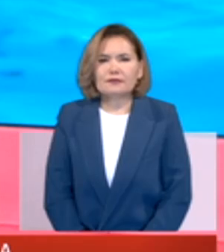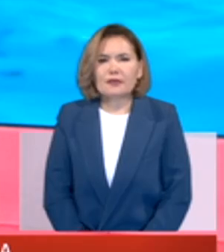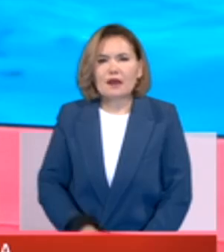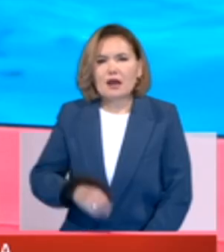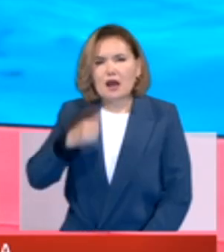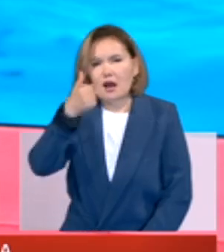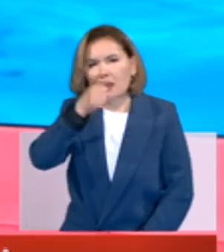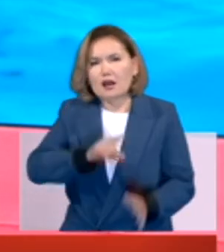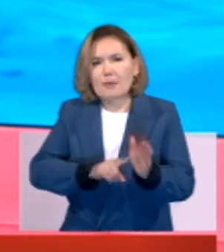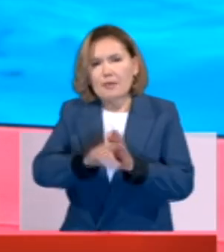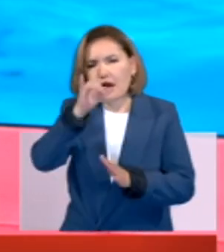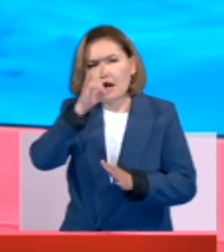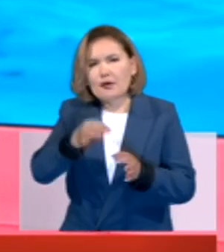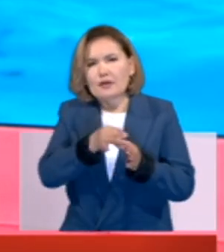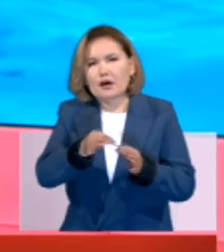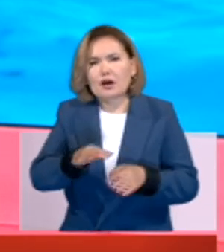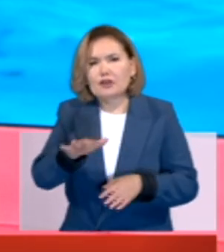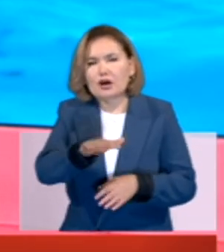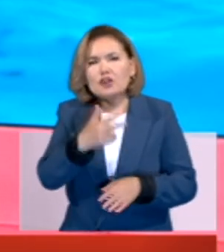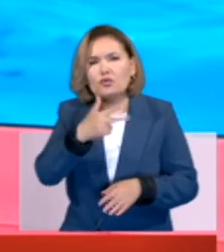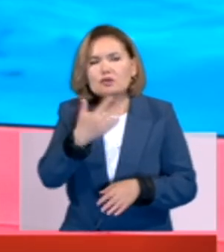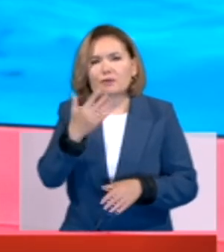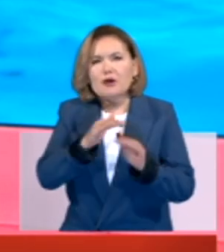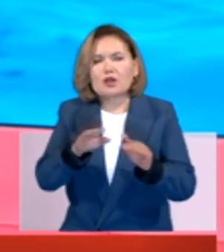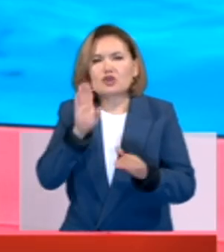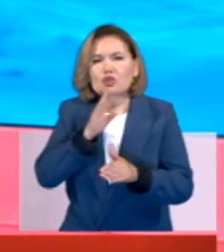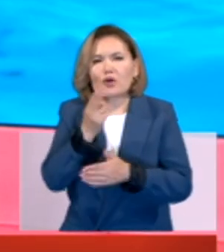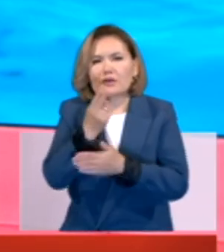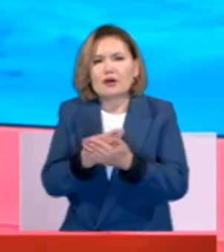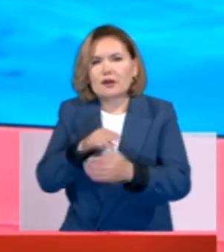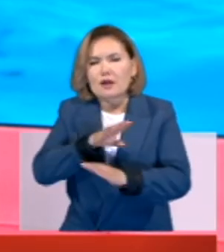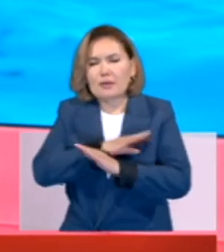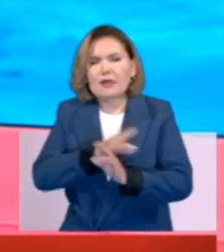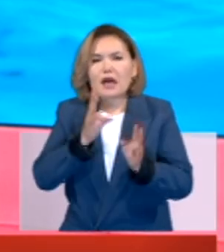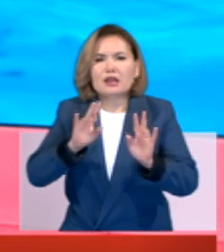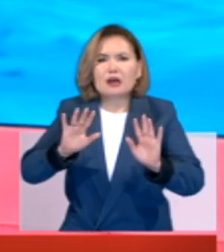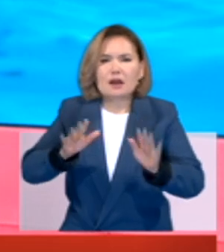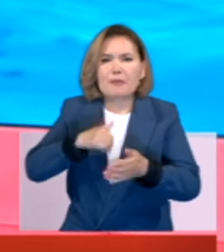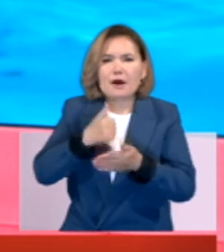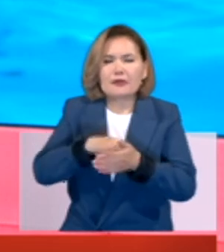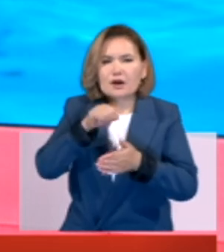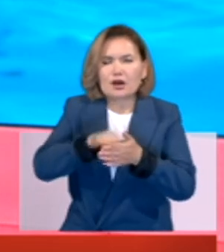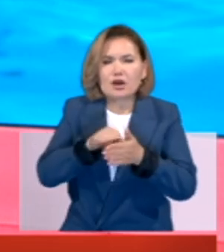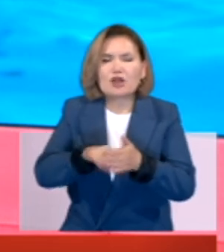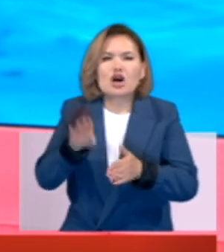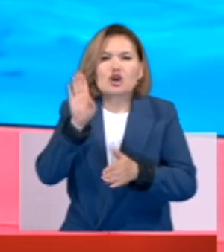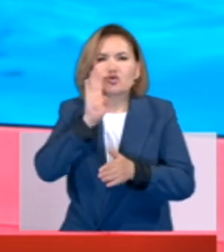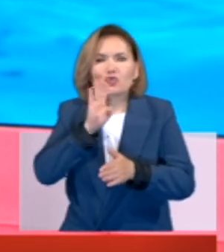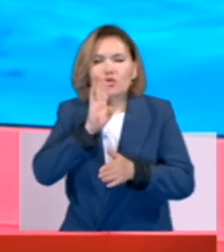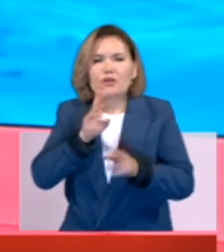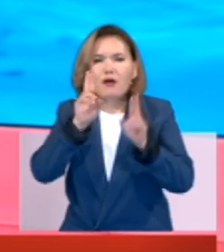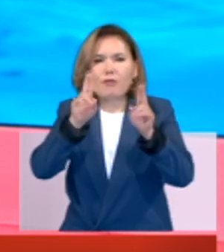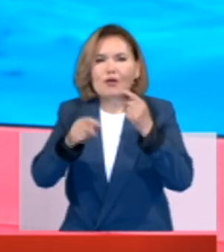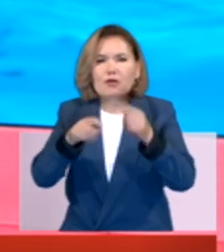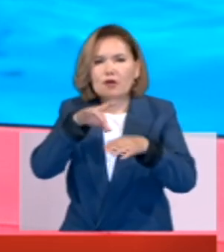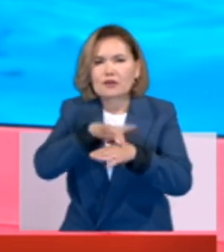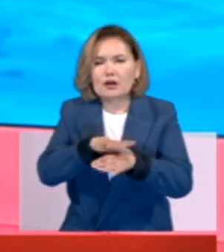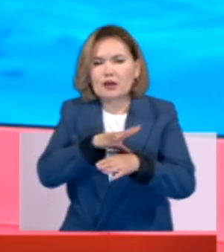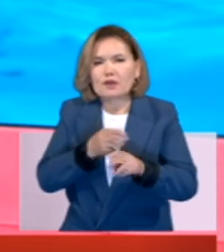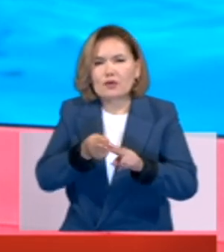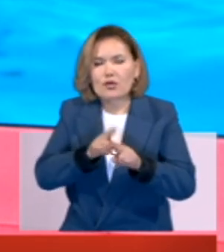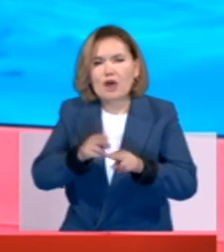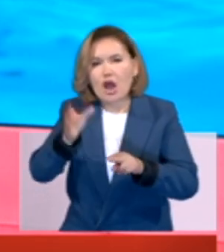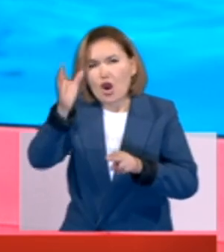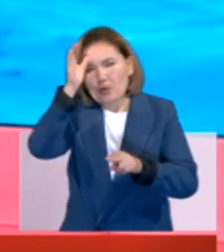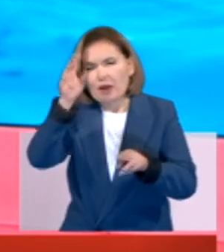Жыл басталғалы ел аумағында 35 бала суға кетіп мерт болды. Қайғылы жағдайдың басты себебі судағы қауіпсіздіктің сақталмауы. Осыған